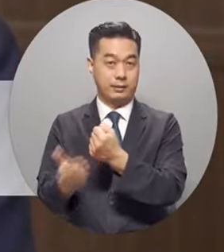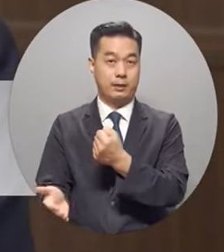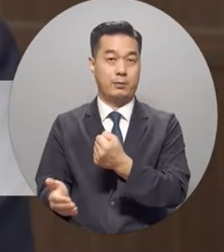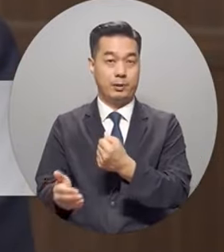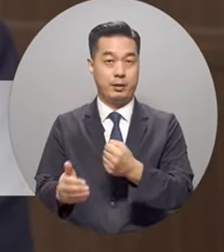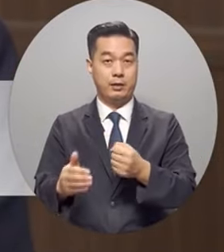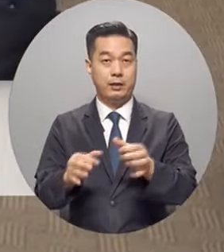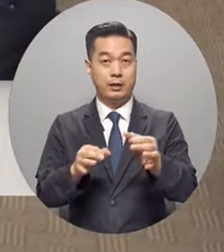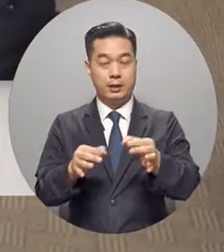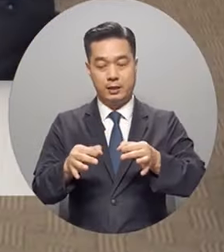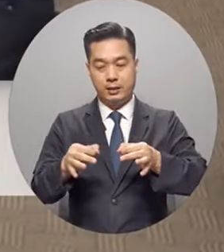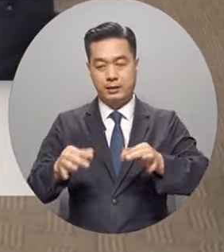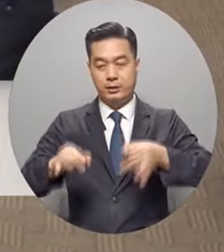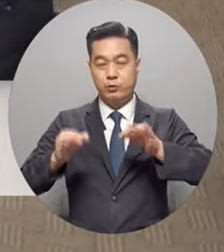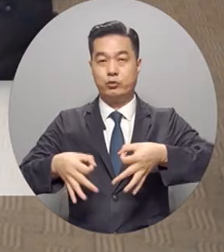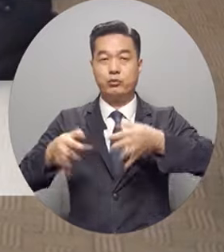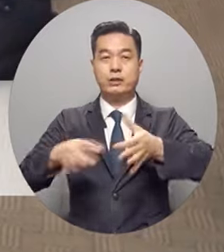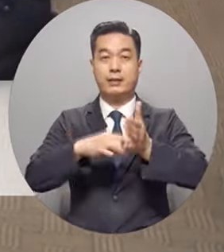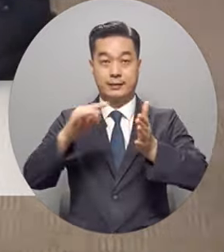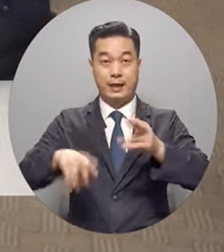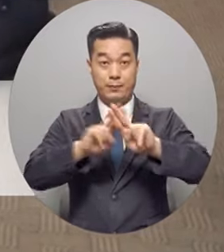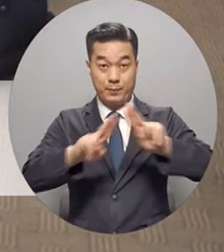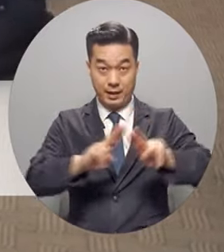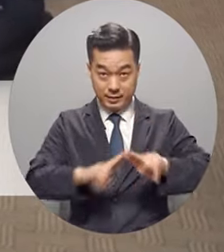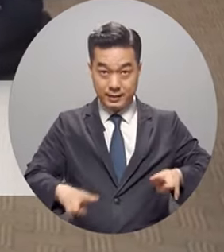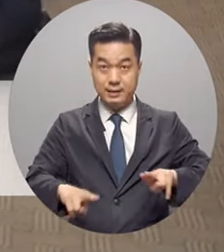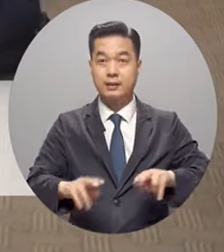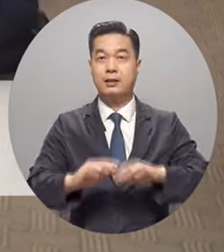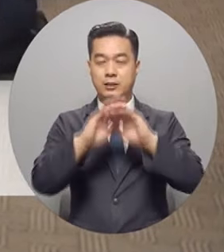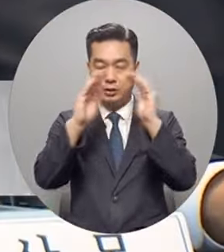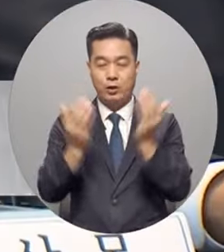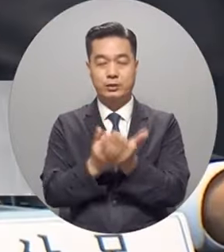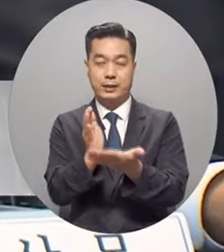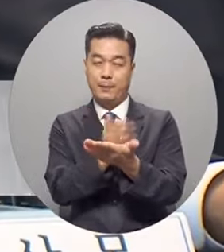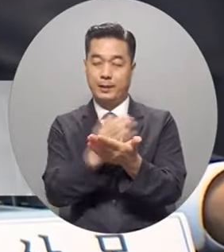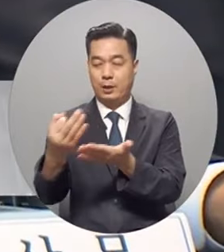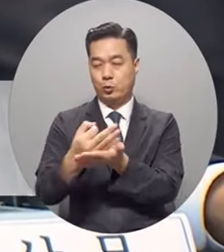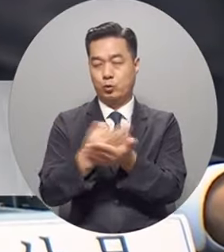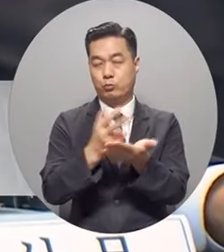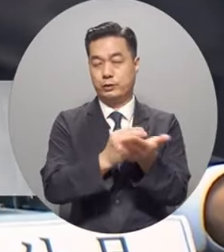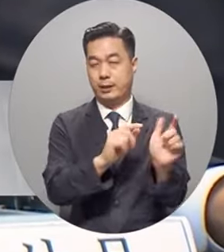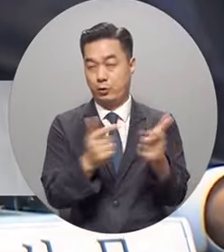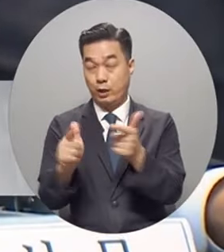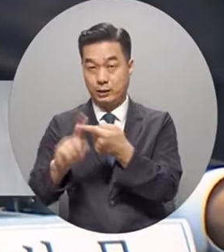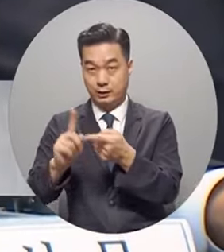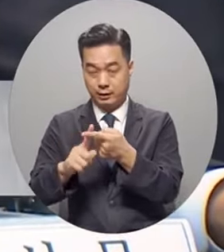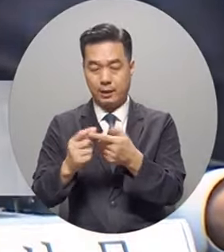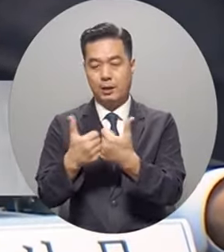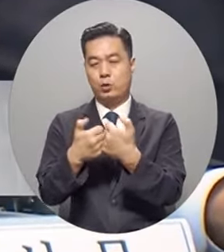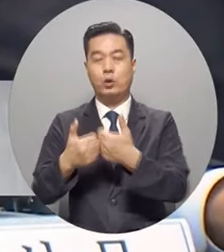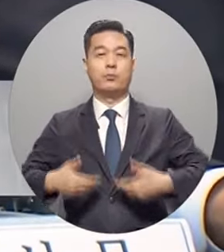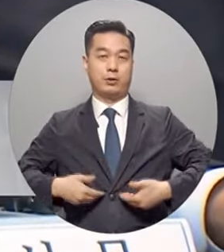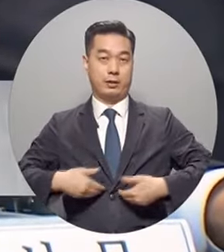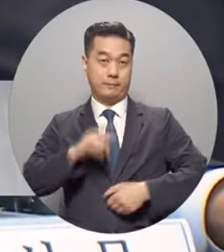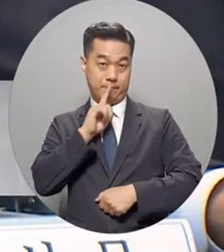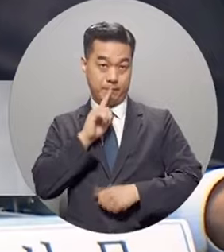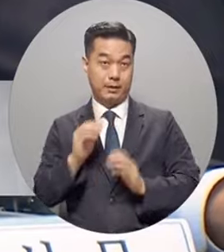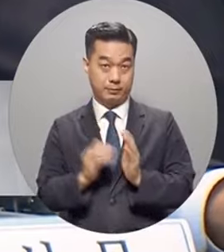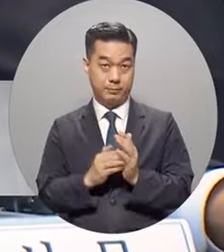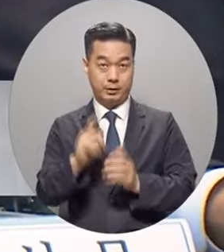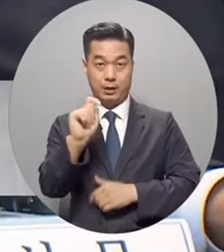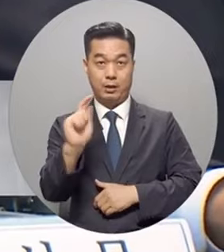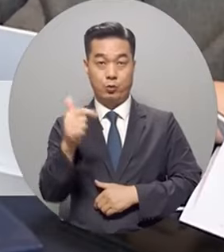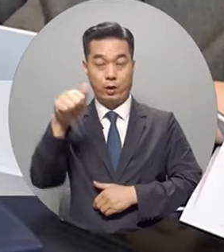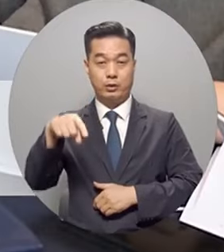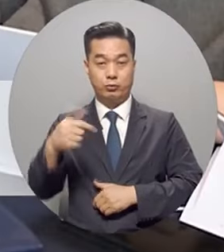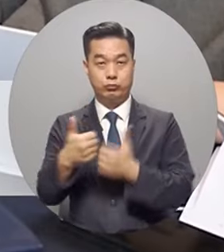포함한 자본시장 과세 전반에 대한 논의가 필요하다고 밝혔습니다. 최 부총리는 오늘 오전 관훈 토론회에 참석해